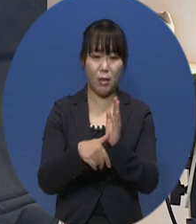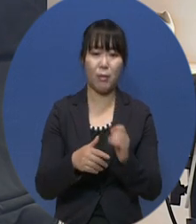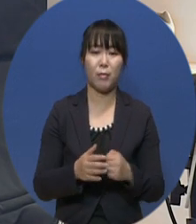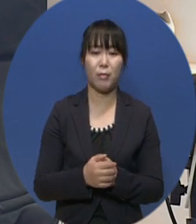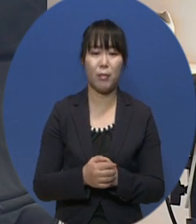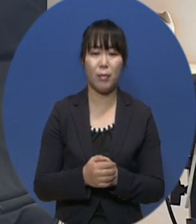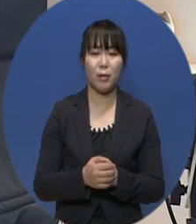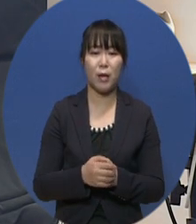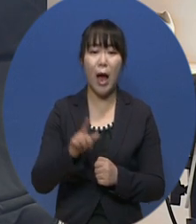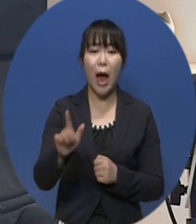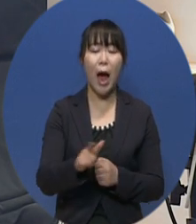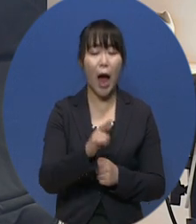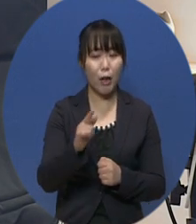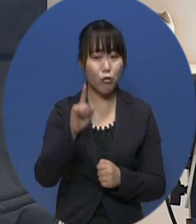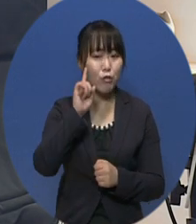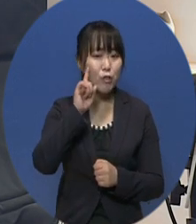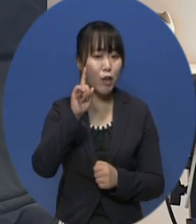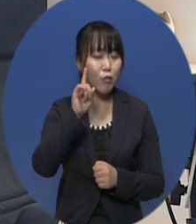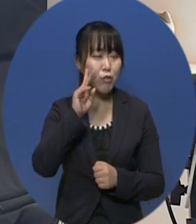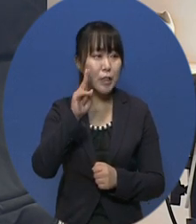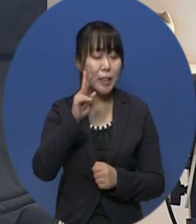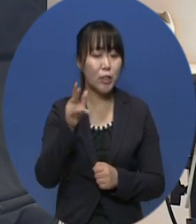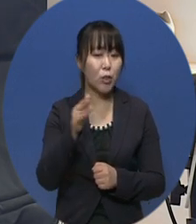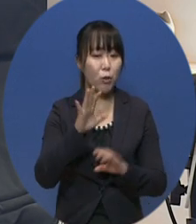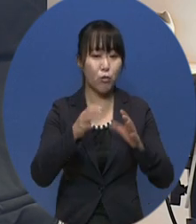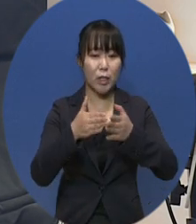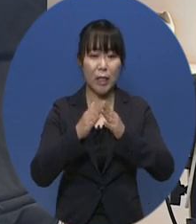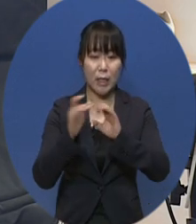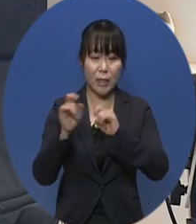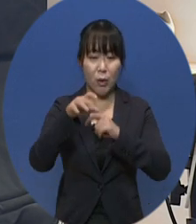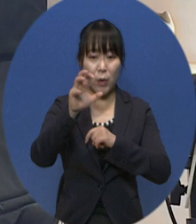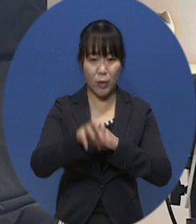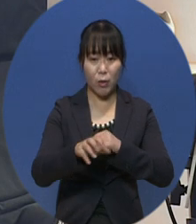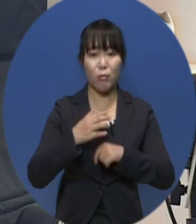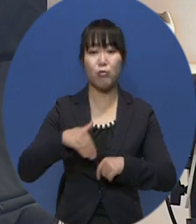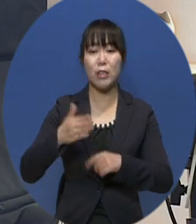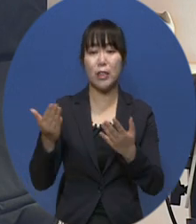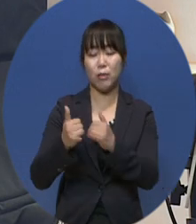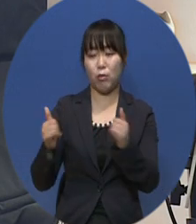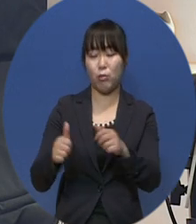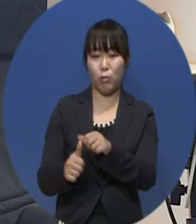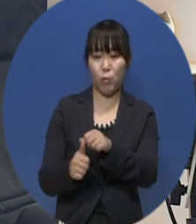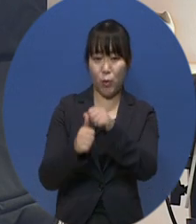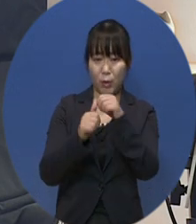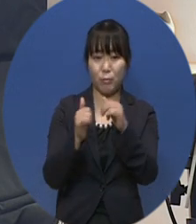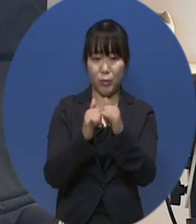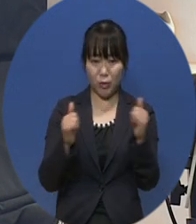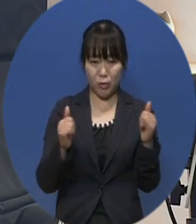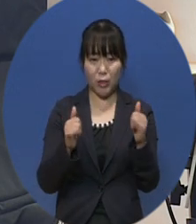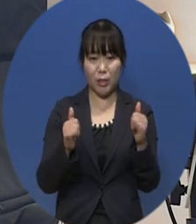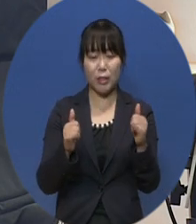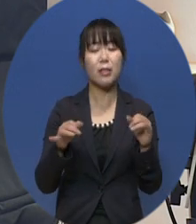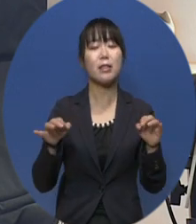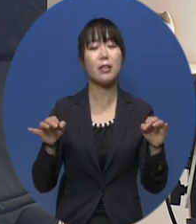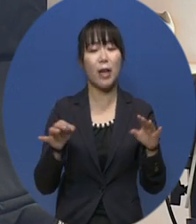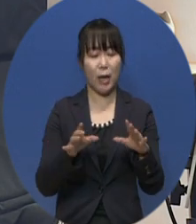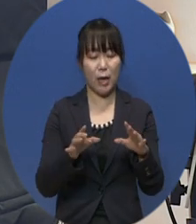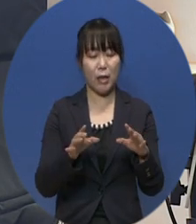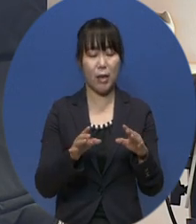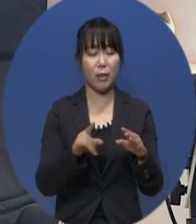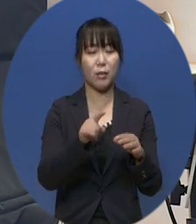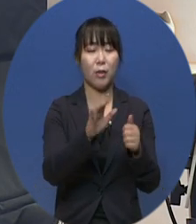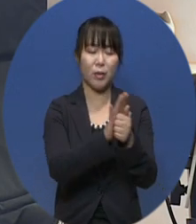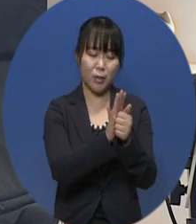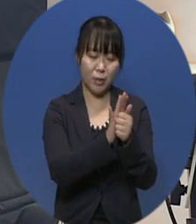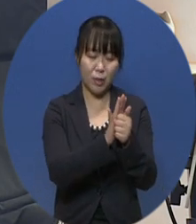저희가 한 하루나 이틀 정도 국립재활원에서 저희 직원으로 고용하고 있는 분이 간병으로 네. 그분이 가서 그